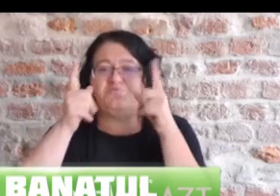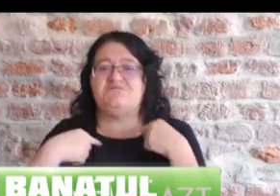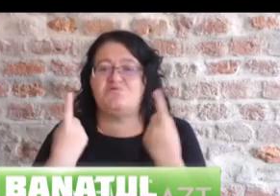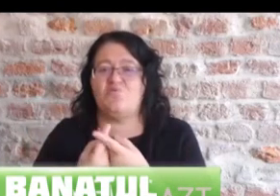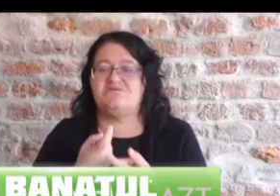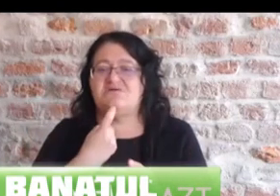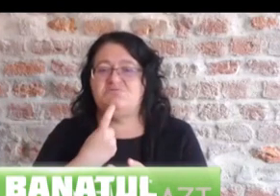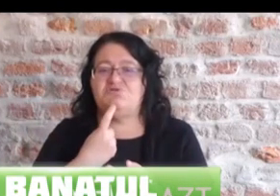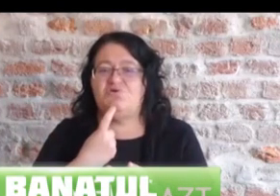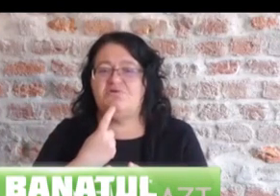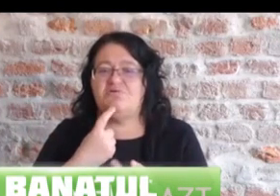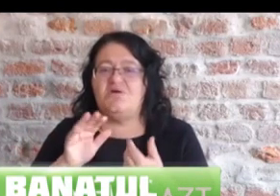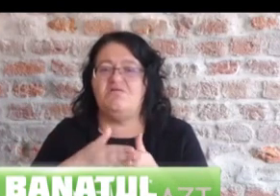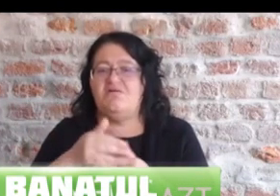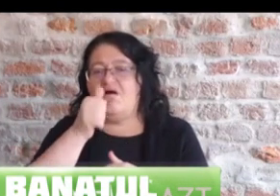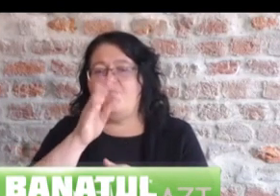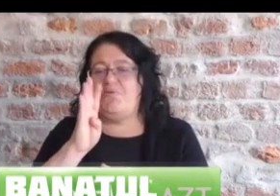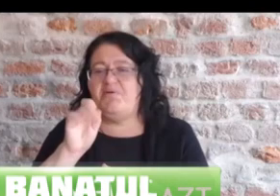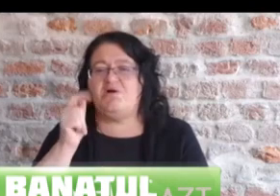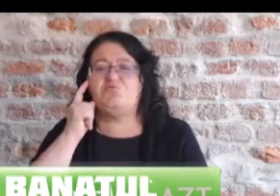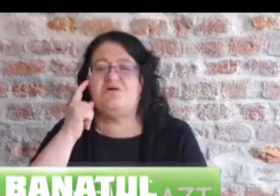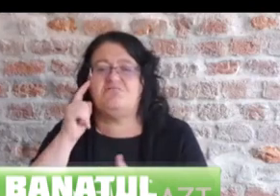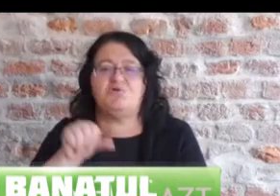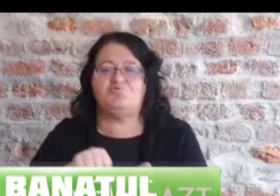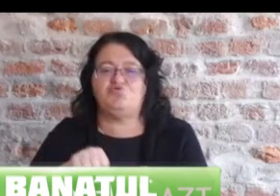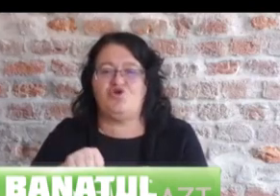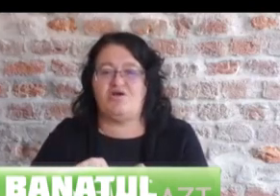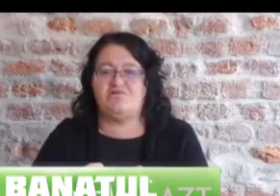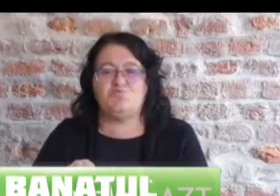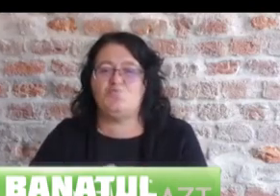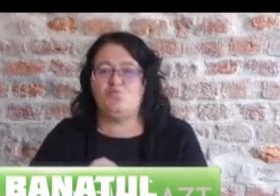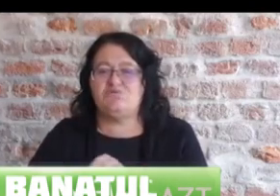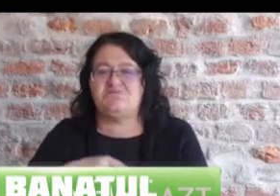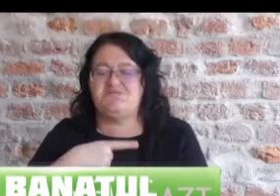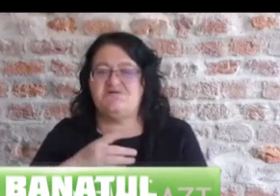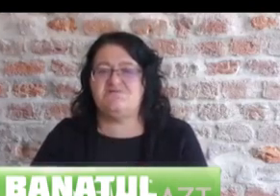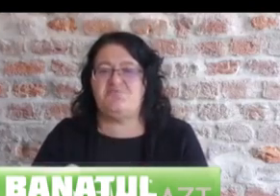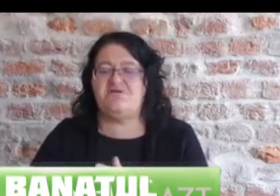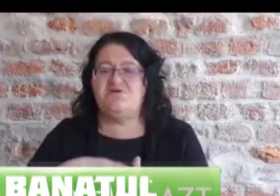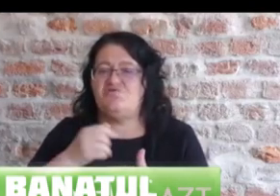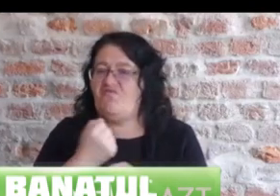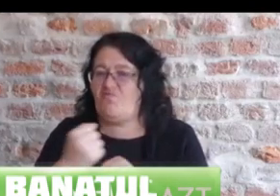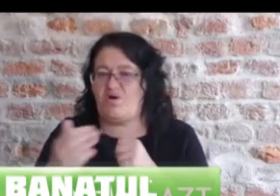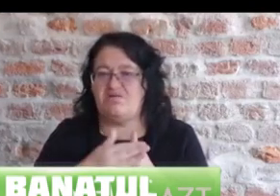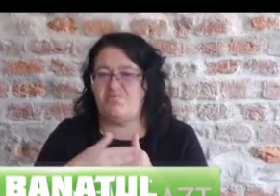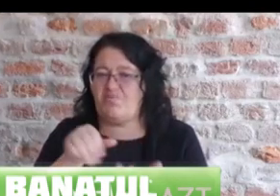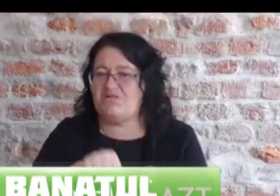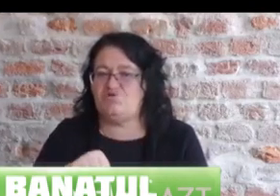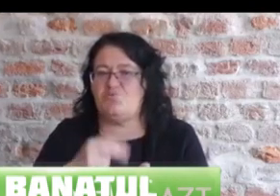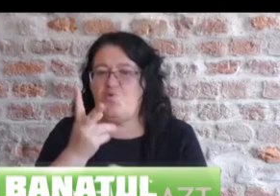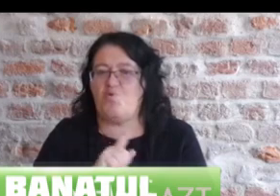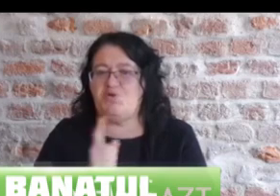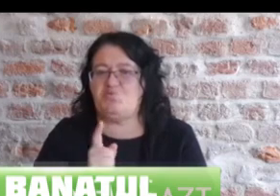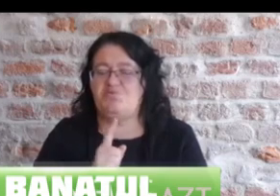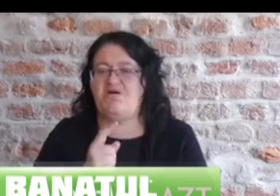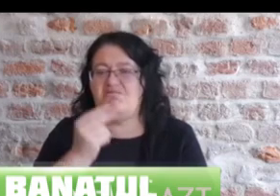ca timișoreni. Aflându-te pe Malul Begăi, nu intuiești Piața Victoriei, nu o simți că e acolo, deși ești foarte aproape de ea, ești la 2 minute